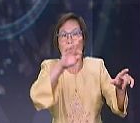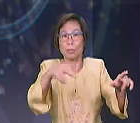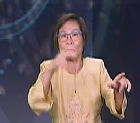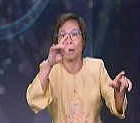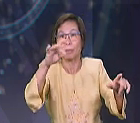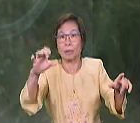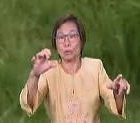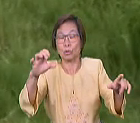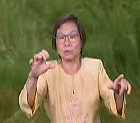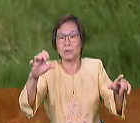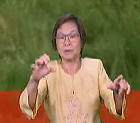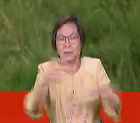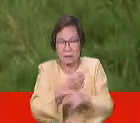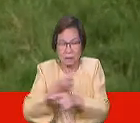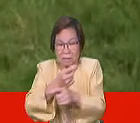9,810 ternakan.